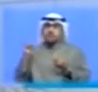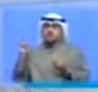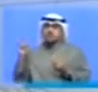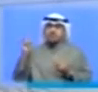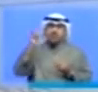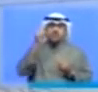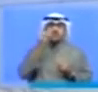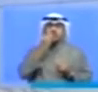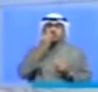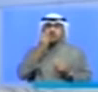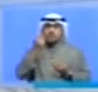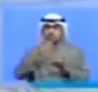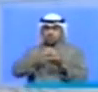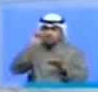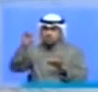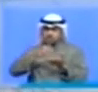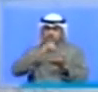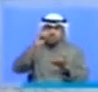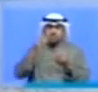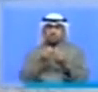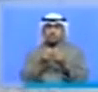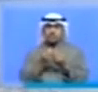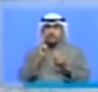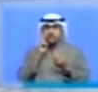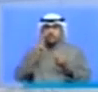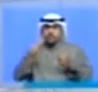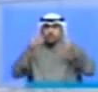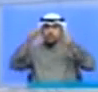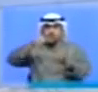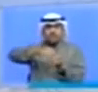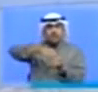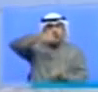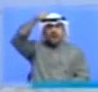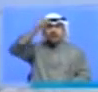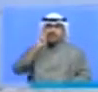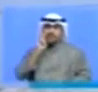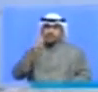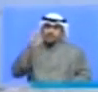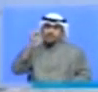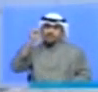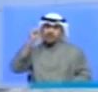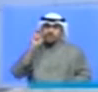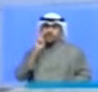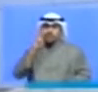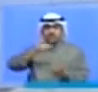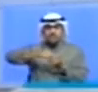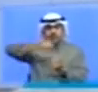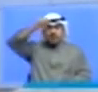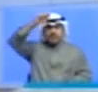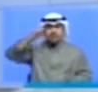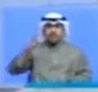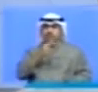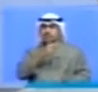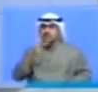للمساعدات، كذلك انتشار، ويمكن الخريطة اللي خلفنا تبين انتشار المساعدات التي قدمت من دولة الكويت